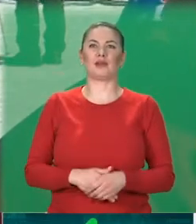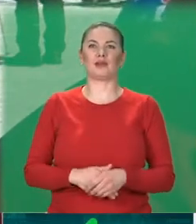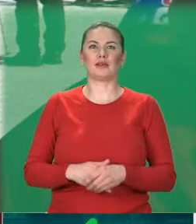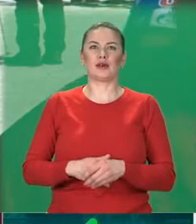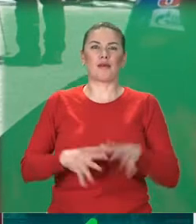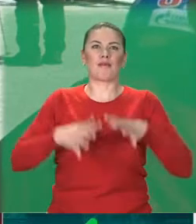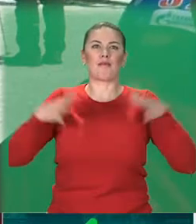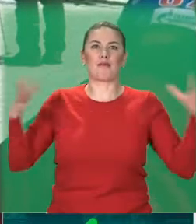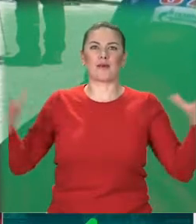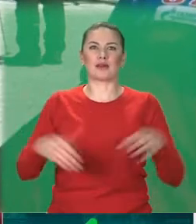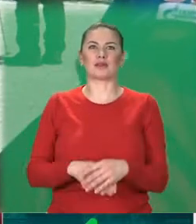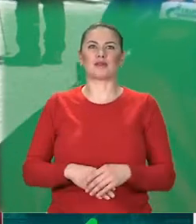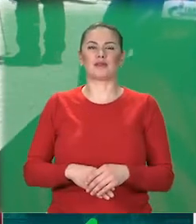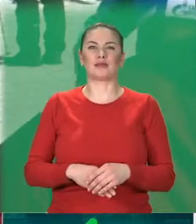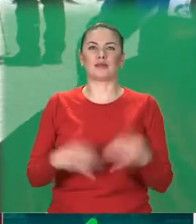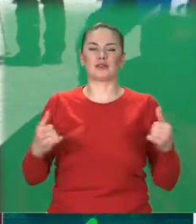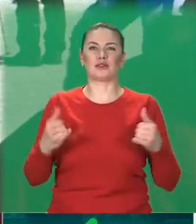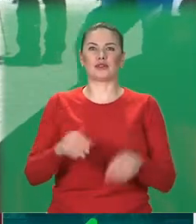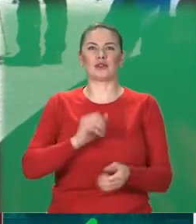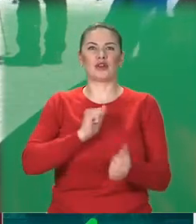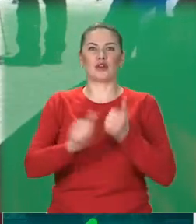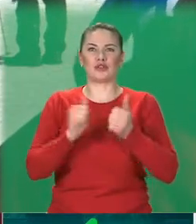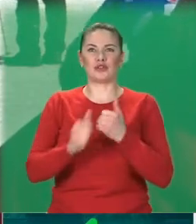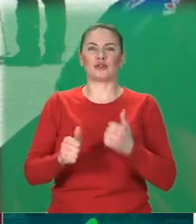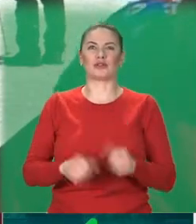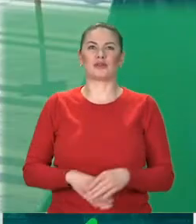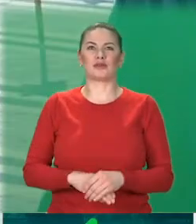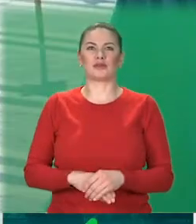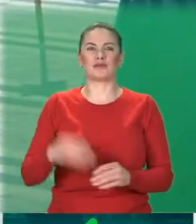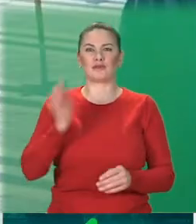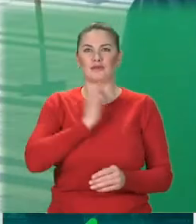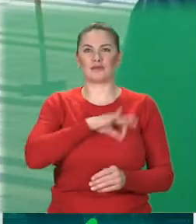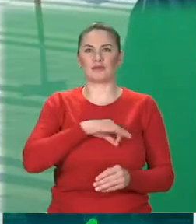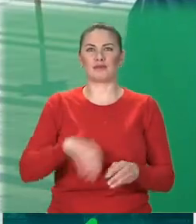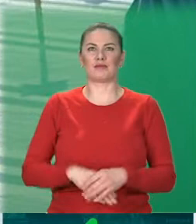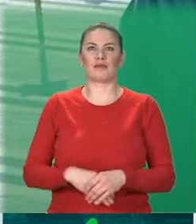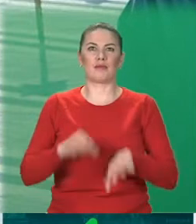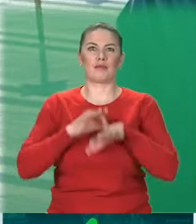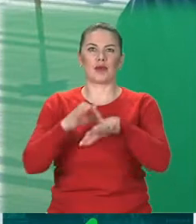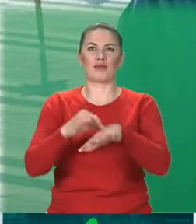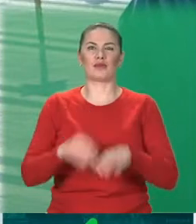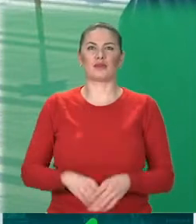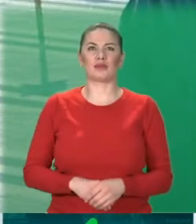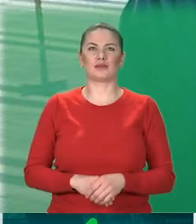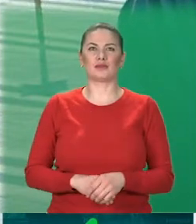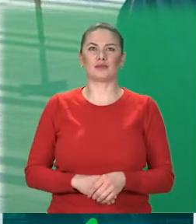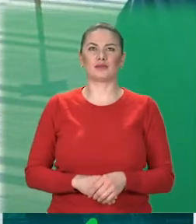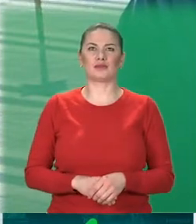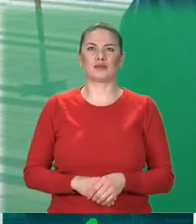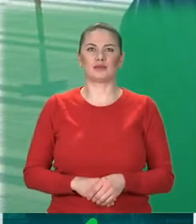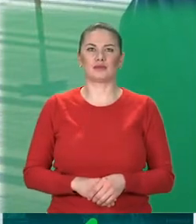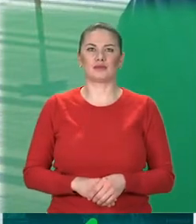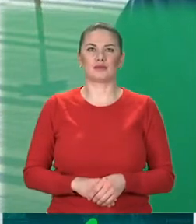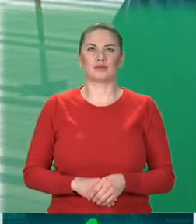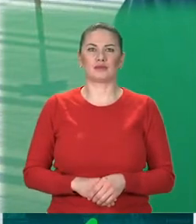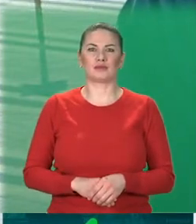обмен опытом. Мы едем к ним в апреле, да, на их марафон на Авачинске. Считанные минуты остаются до общего старта. Одни